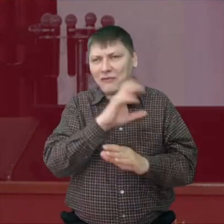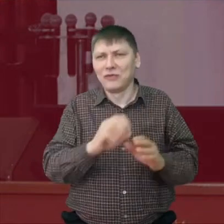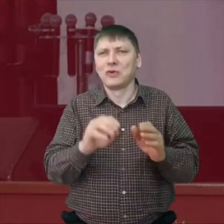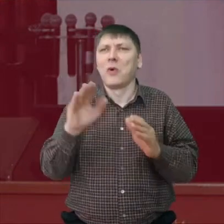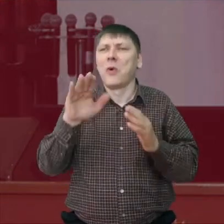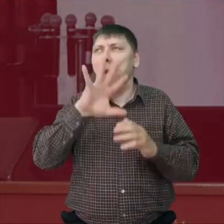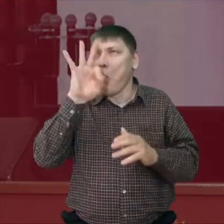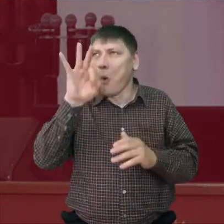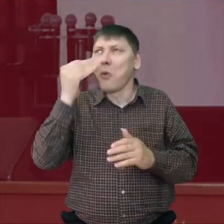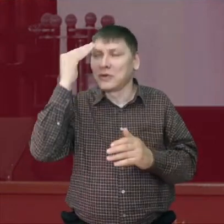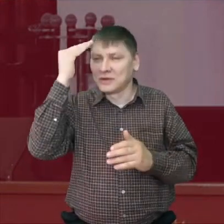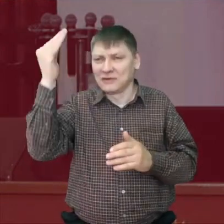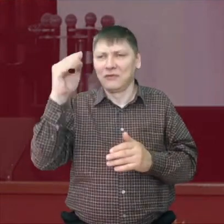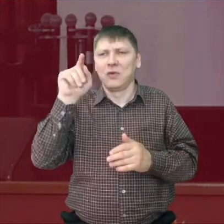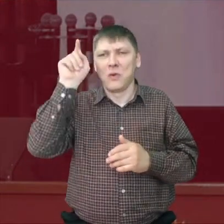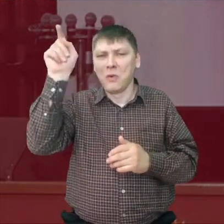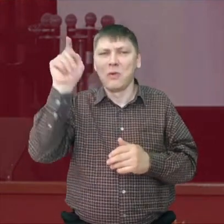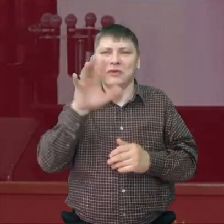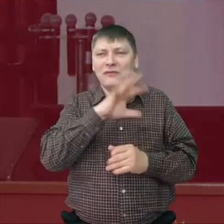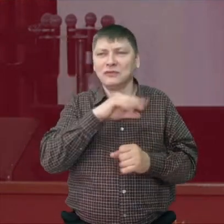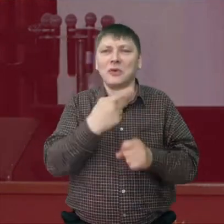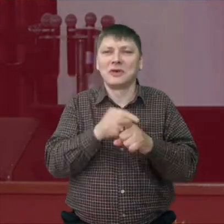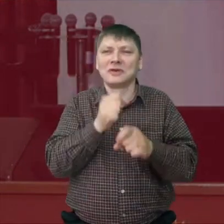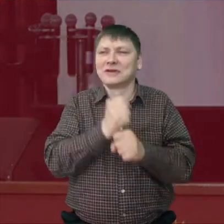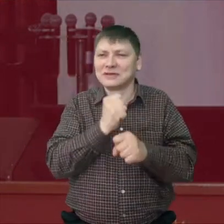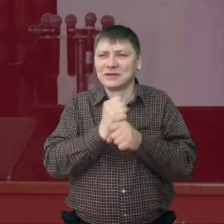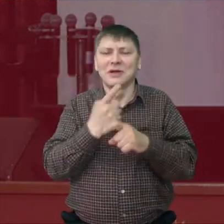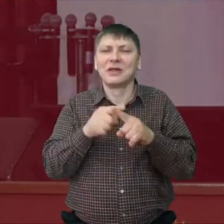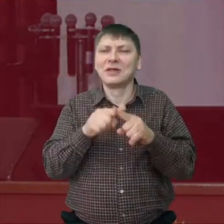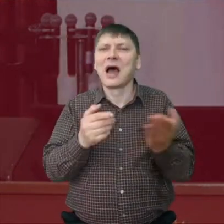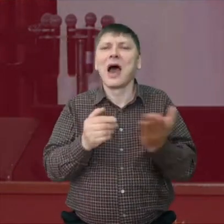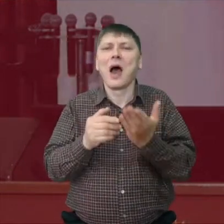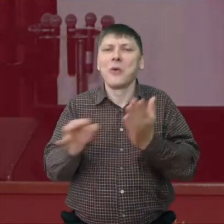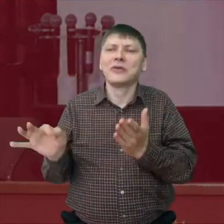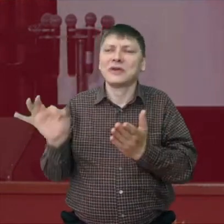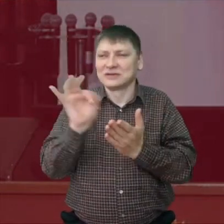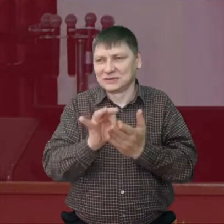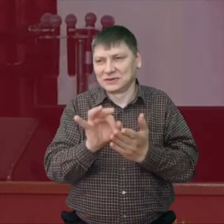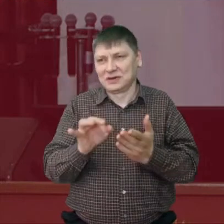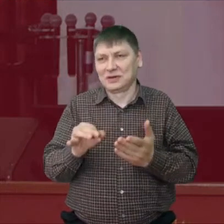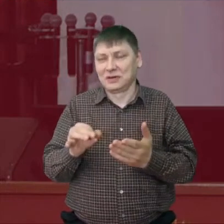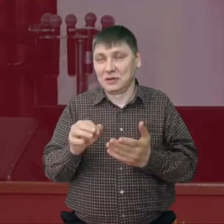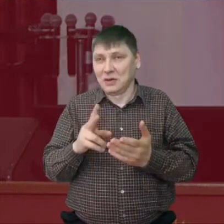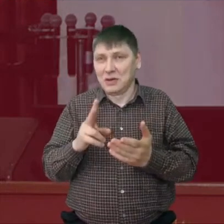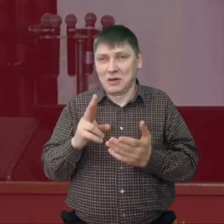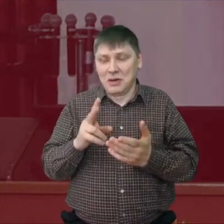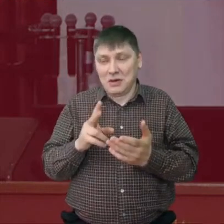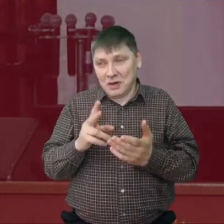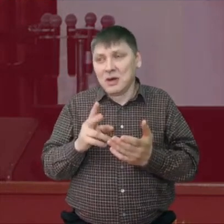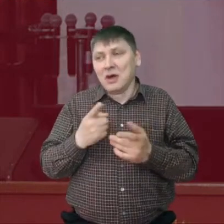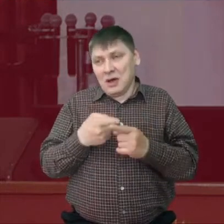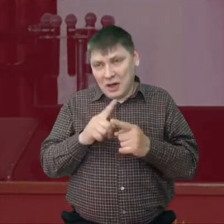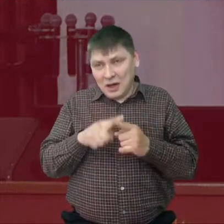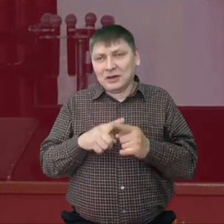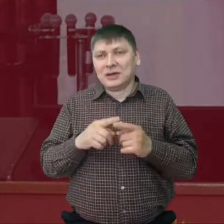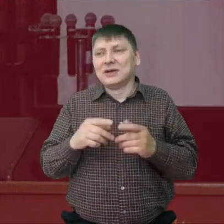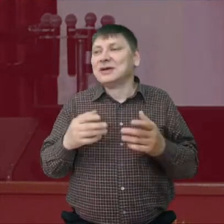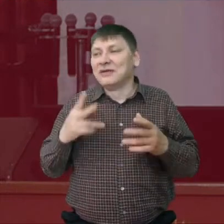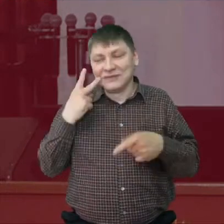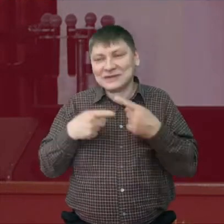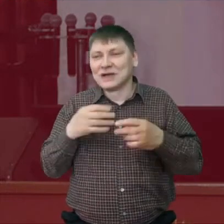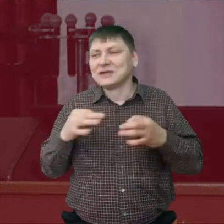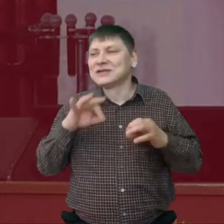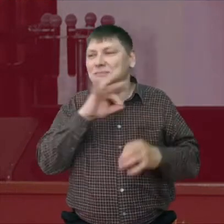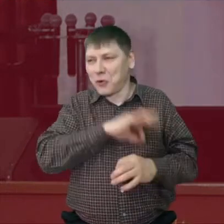от Него направлено на достижение определенной цели, которая приносит нам пользу, хотя, может быть, не всегда нам все понятно. Поэтому